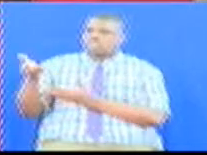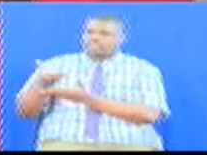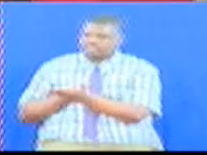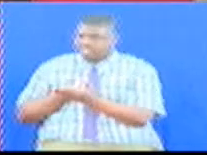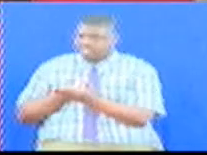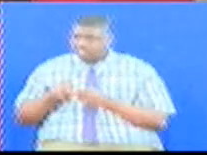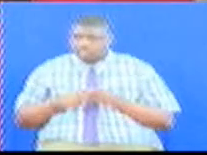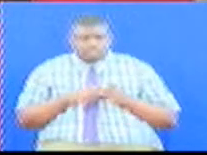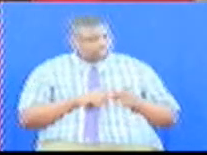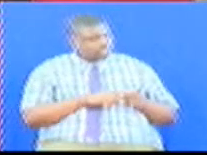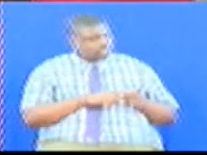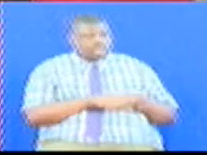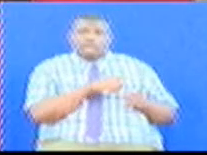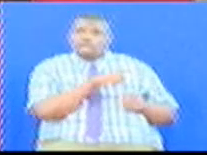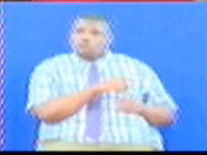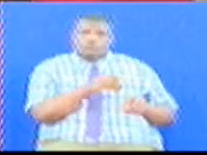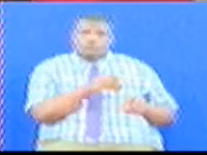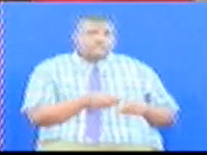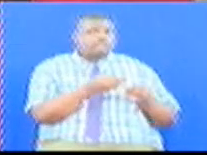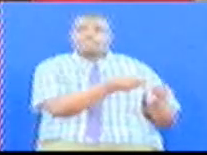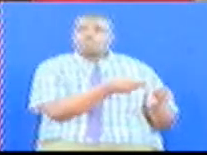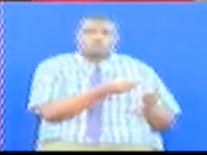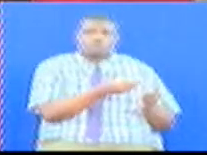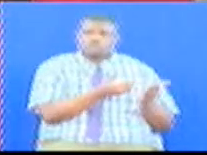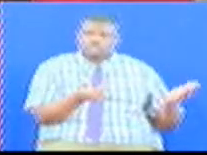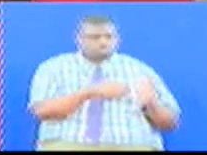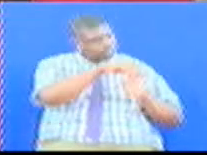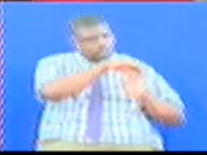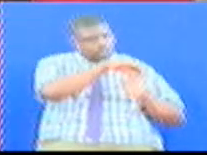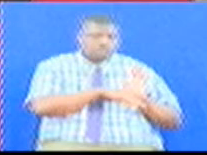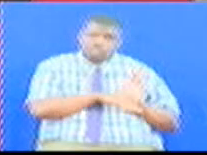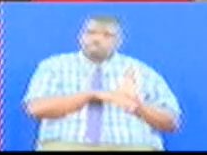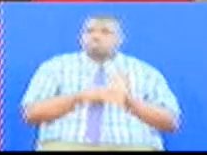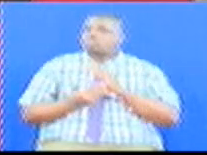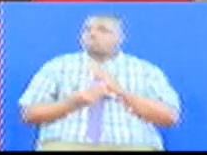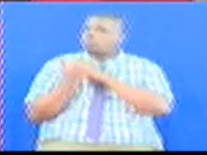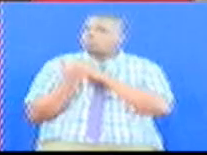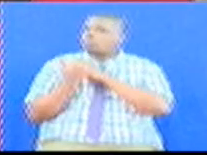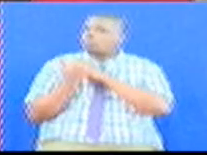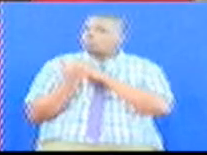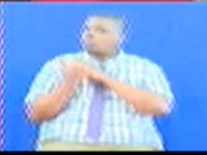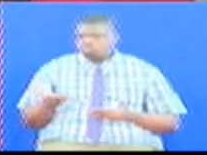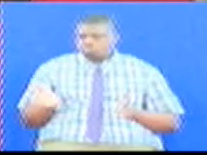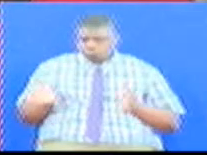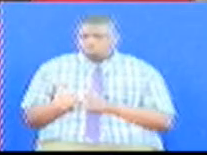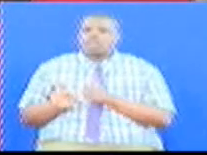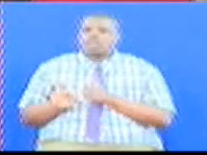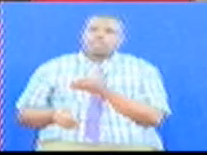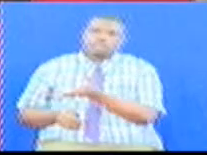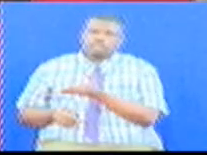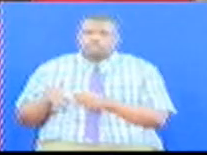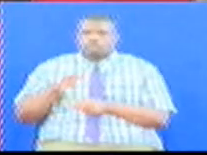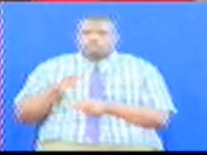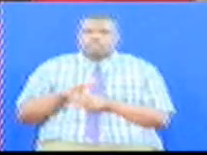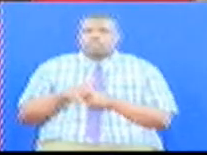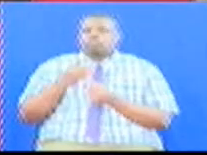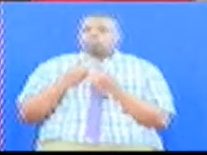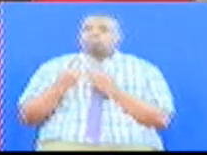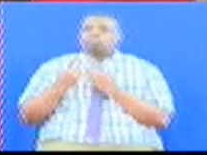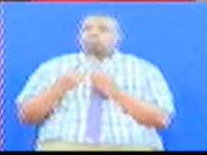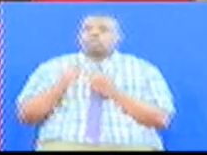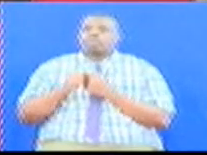lakini hawajapewa kwa sababu ya taratibu au kubanwa na majukumu kwa namna nyingine. Wengi wamezungumza juu ya mambo haya,